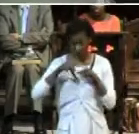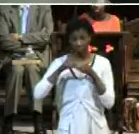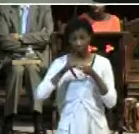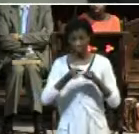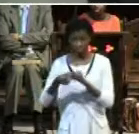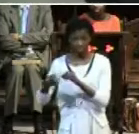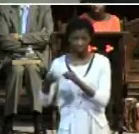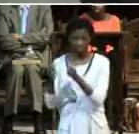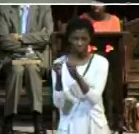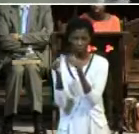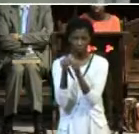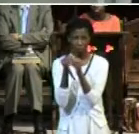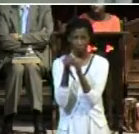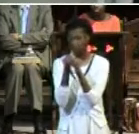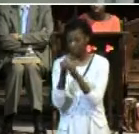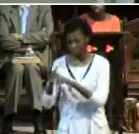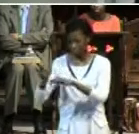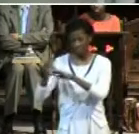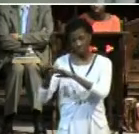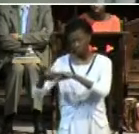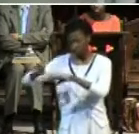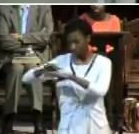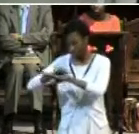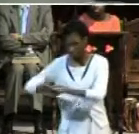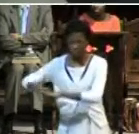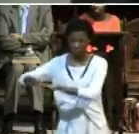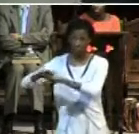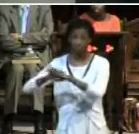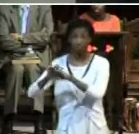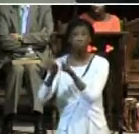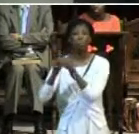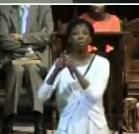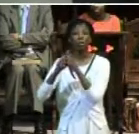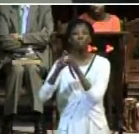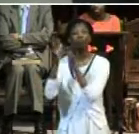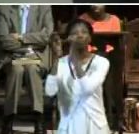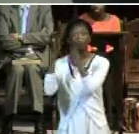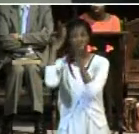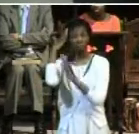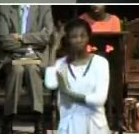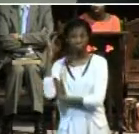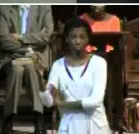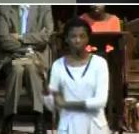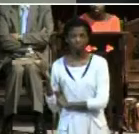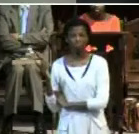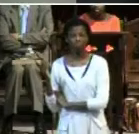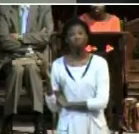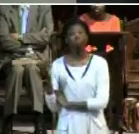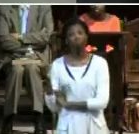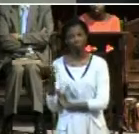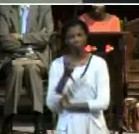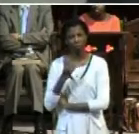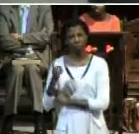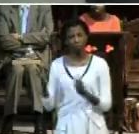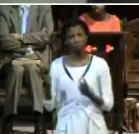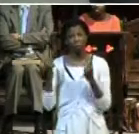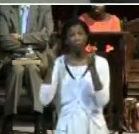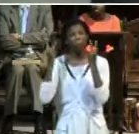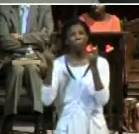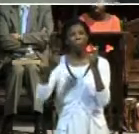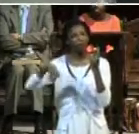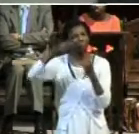Et elle va prendre ce parfum et oindre les pieds de Jésus et la tête de Jésus. Il vaut combien? Vous vous